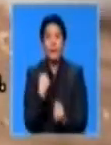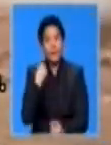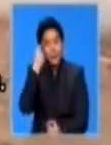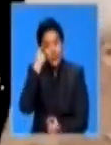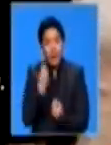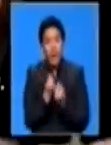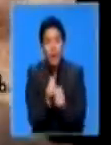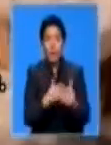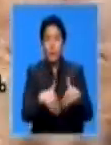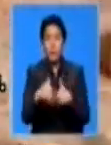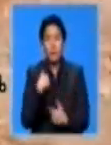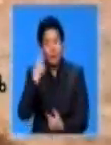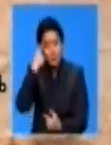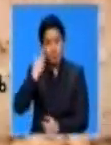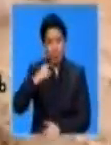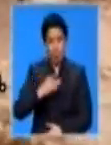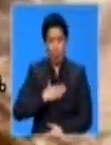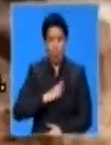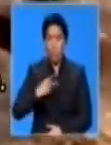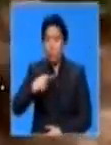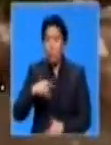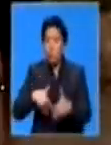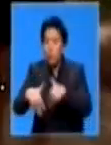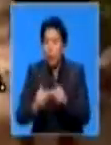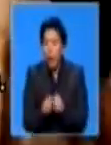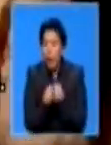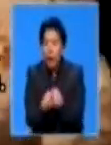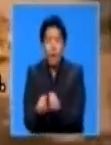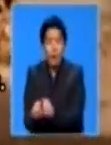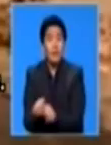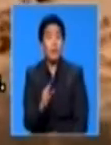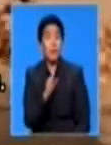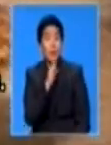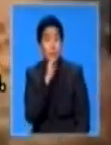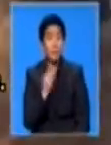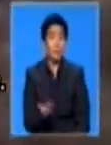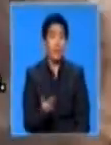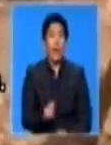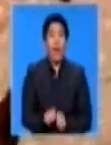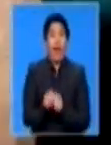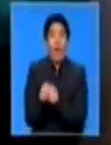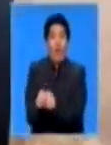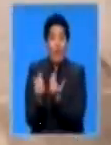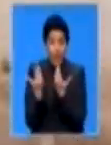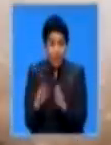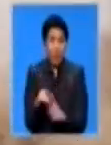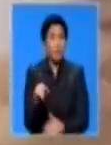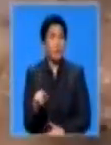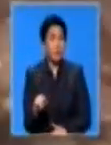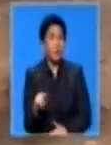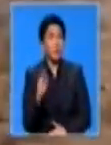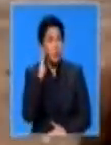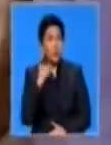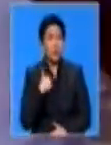ณะนะครับเพื่อประโยชน์คนส่วนใหญ่ทั้งนี้ถ้าเราให้เขาไปแล้วนะครับสิ่งที่